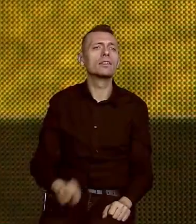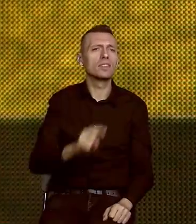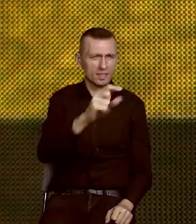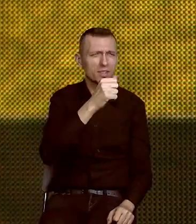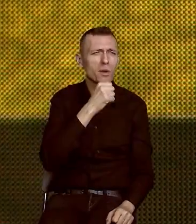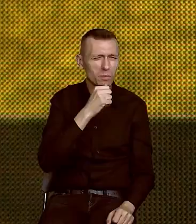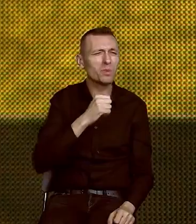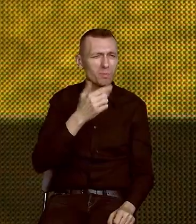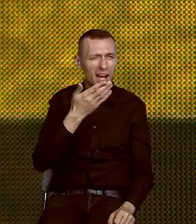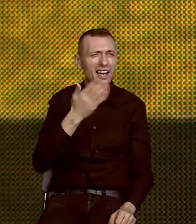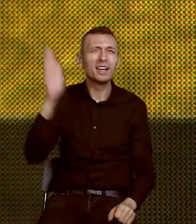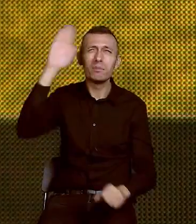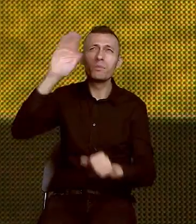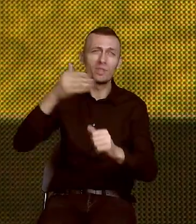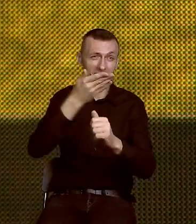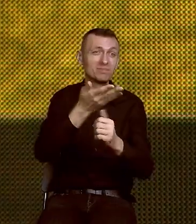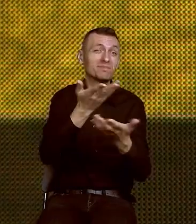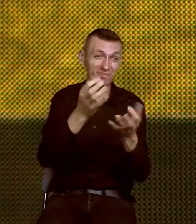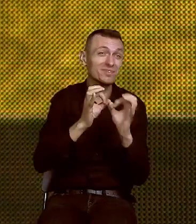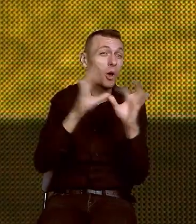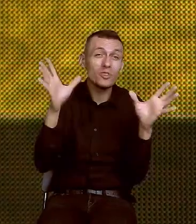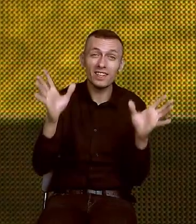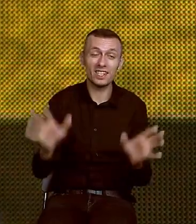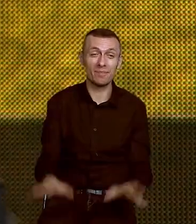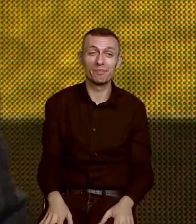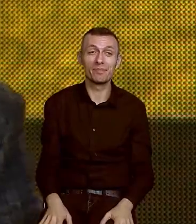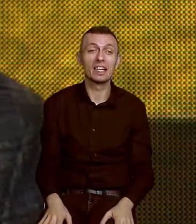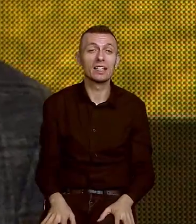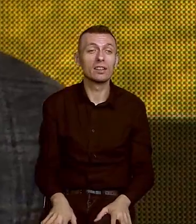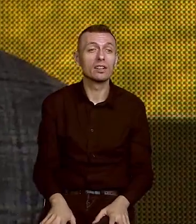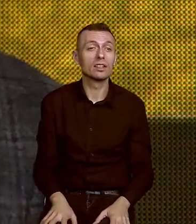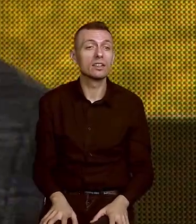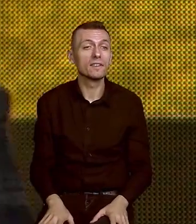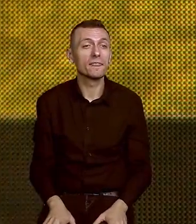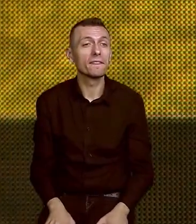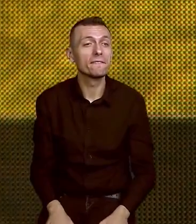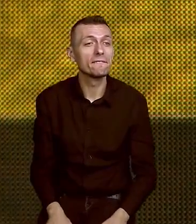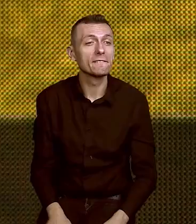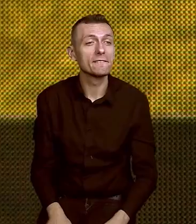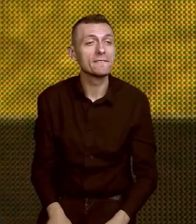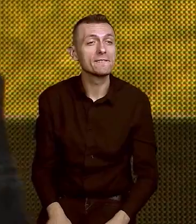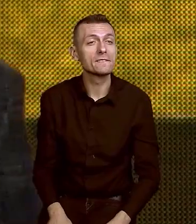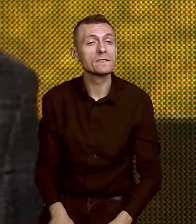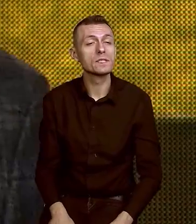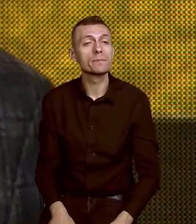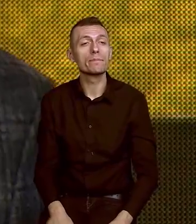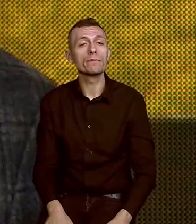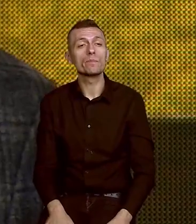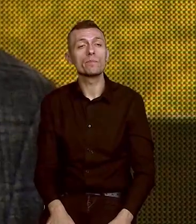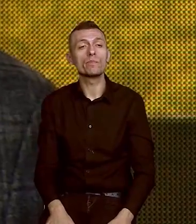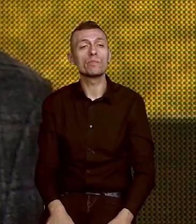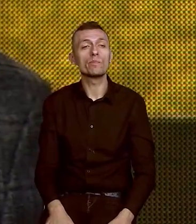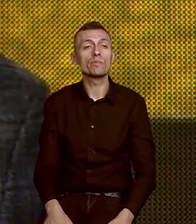próbą od Boga? Oczywiście, że tak. Dobrobyt jest sprawdzianem od Boga, jak